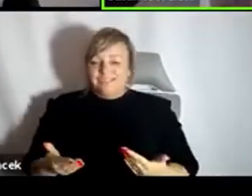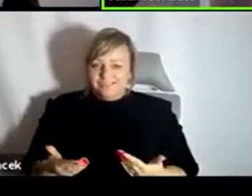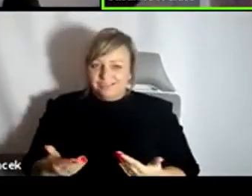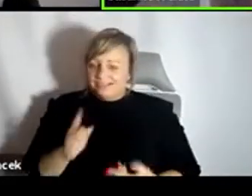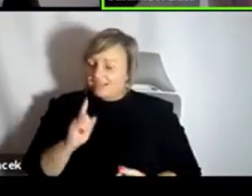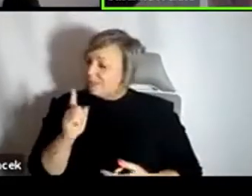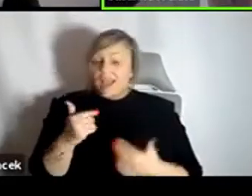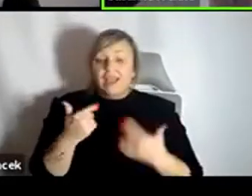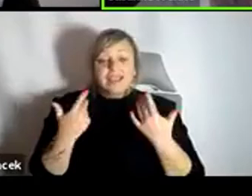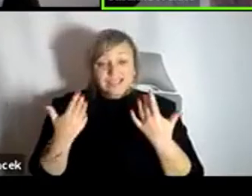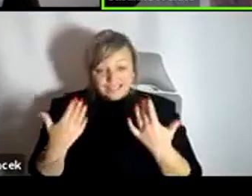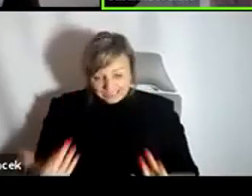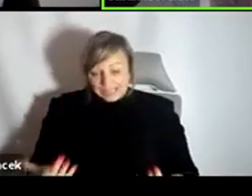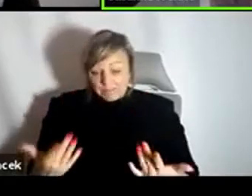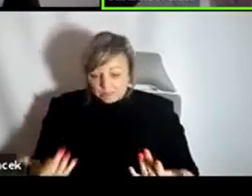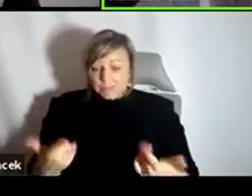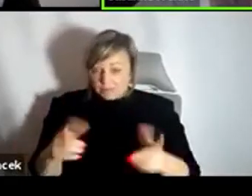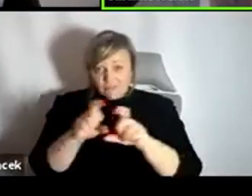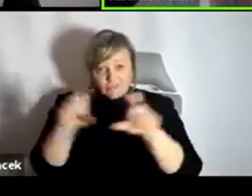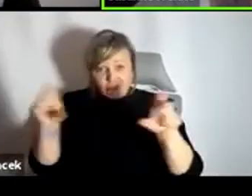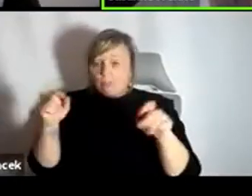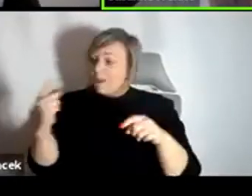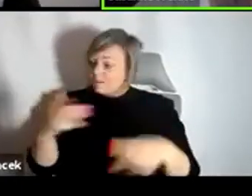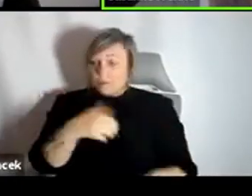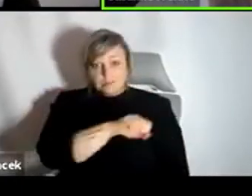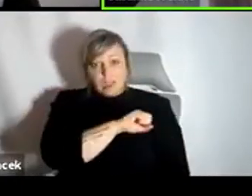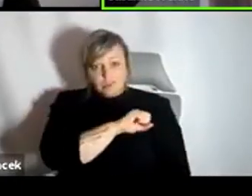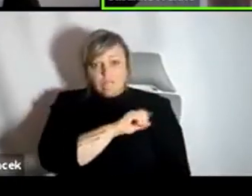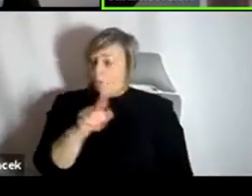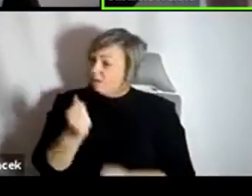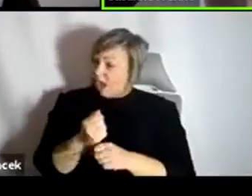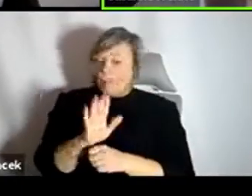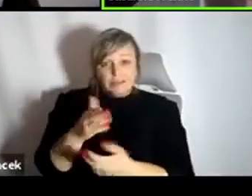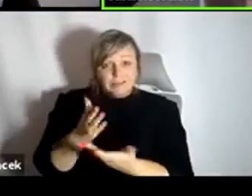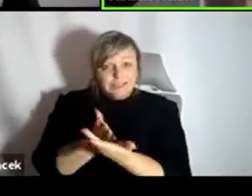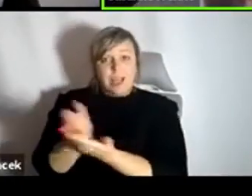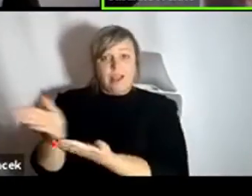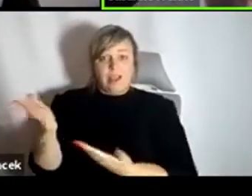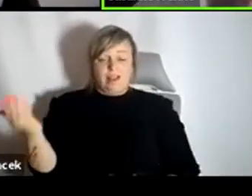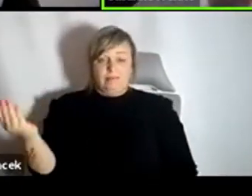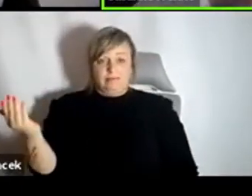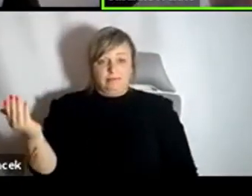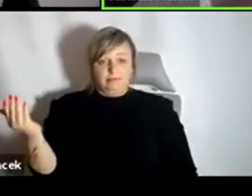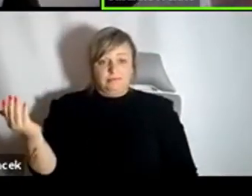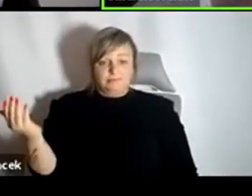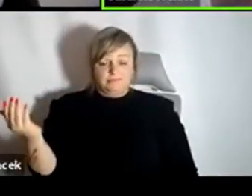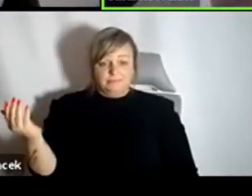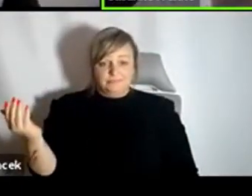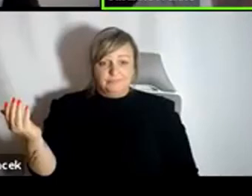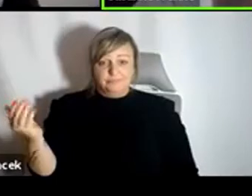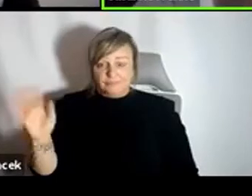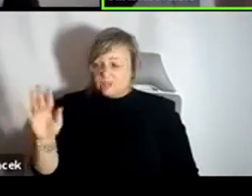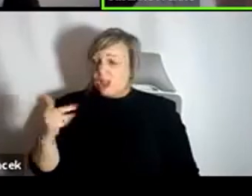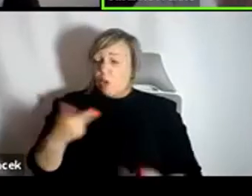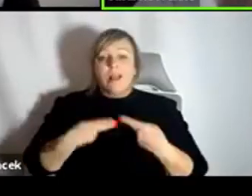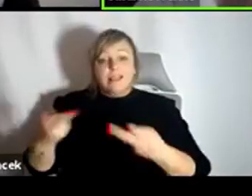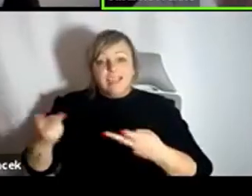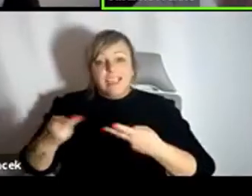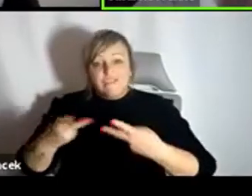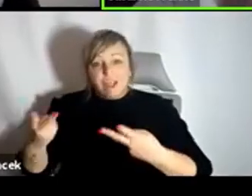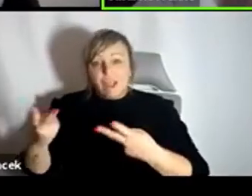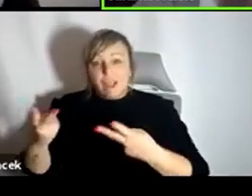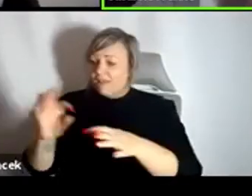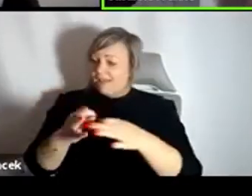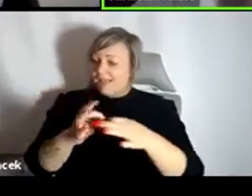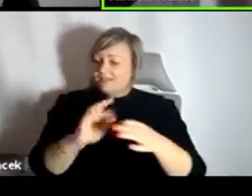grundsätzlich erfolgreiche Unternehmen, die nachhaltig arbeiten, die Nachhaltigkeit durch ihre Lieferketten